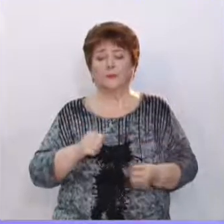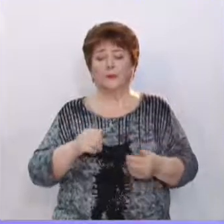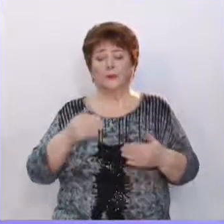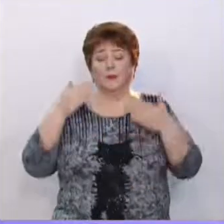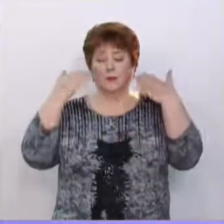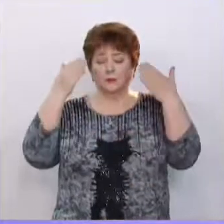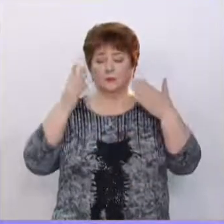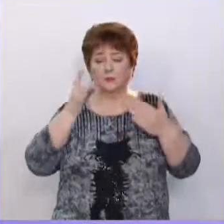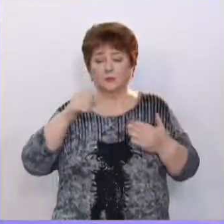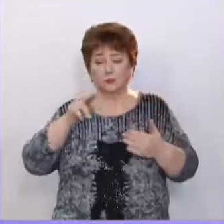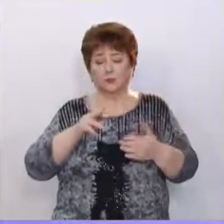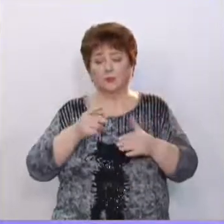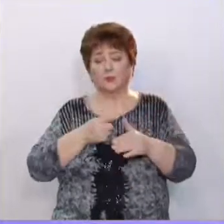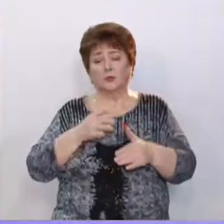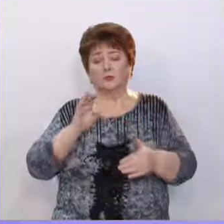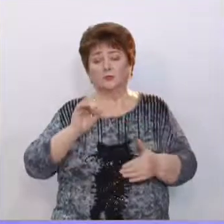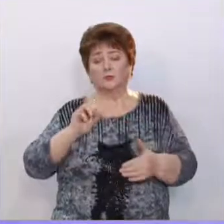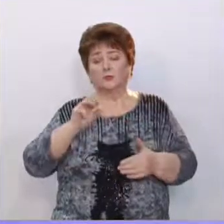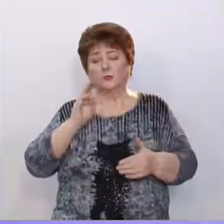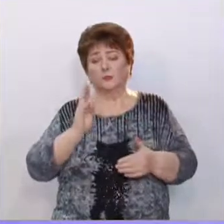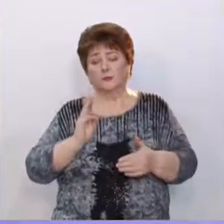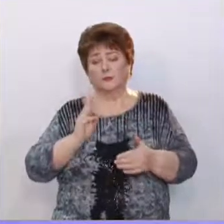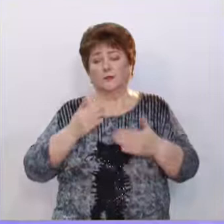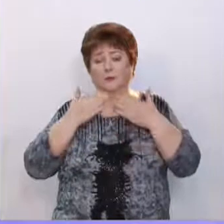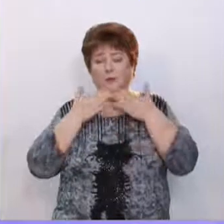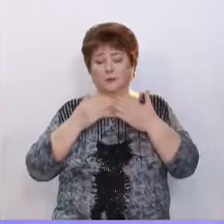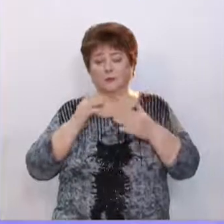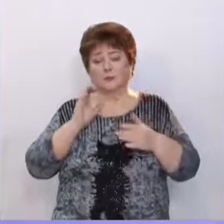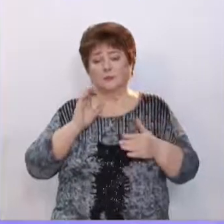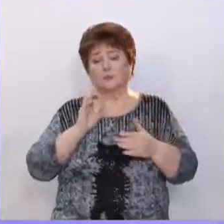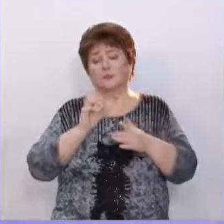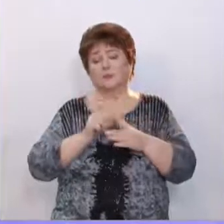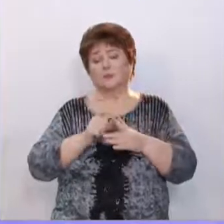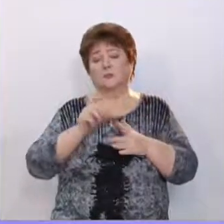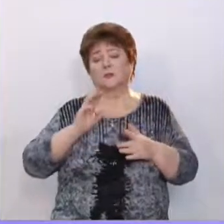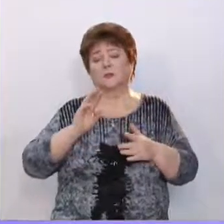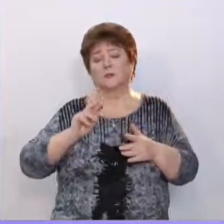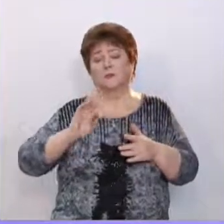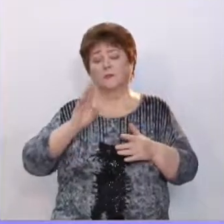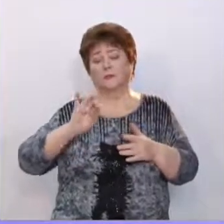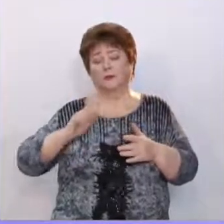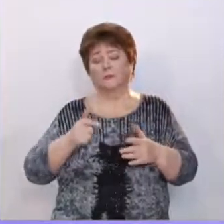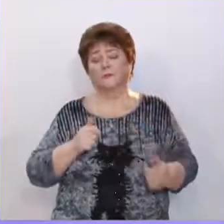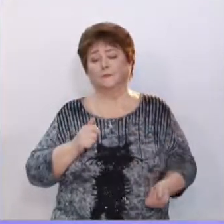Не знаешь род имени существительного, обращайся к словарю.